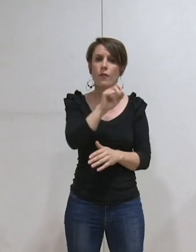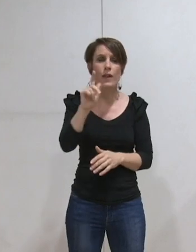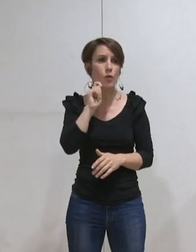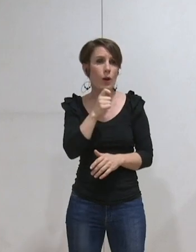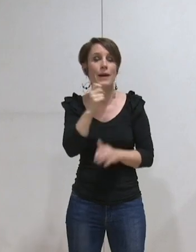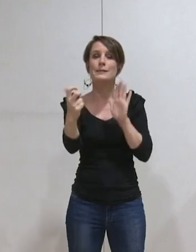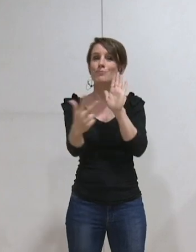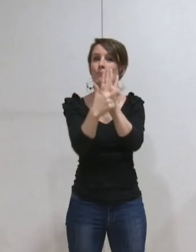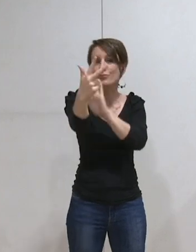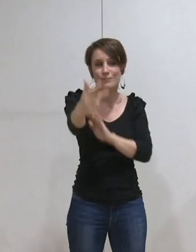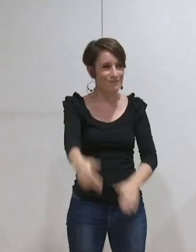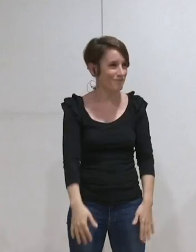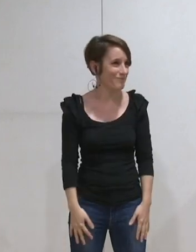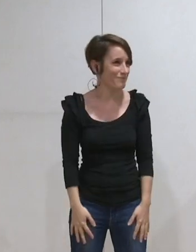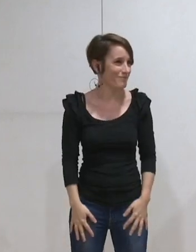donc adopté